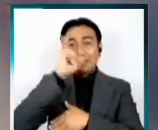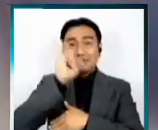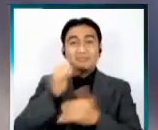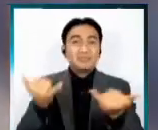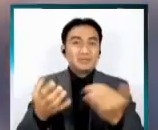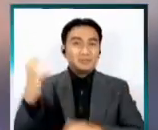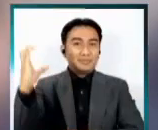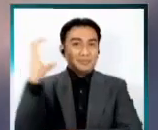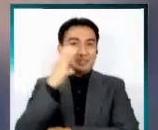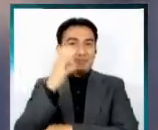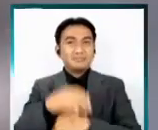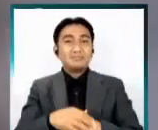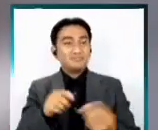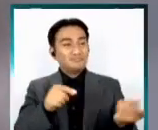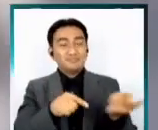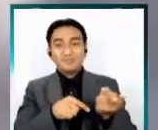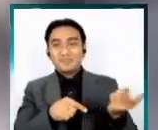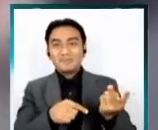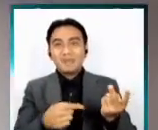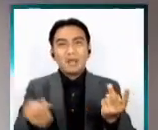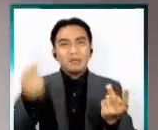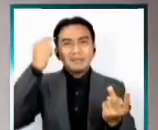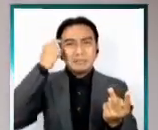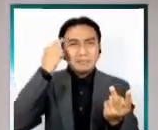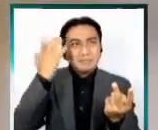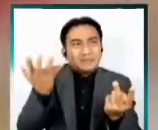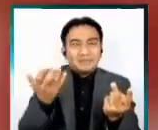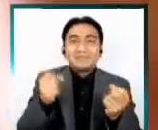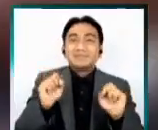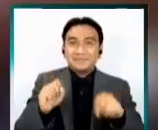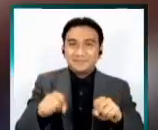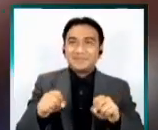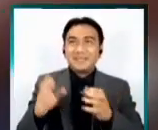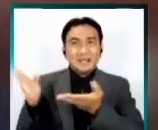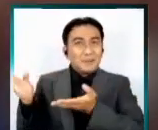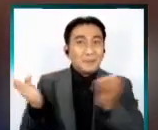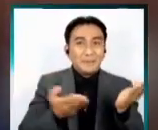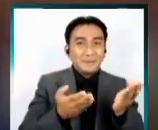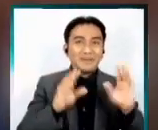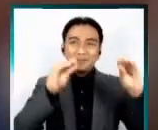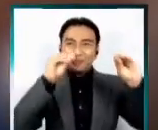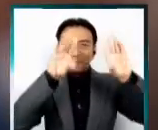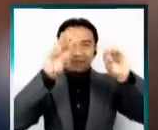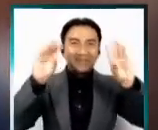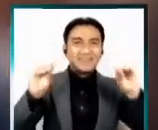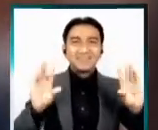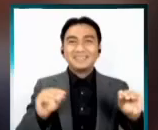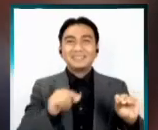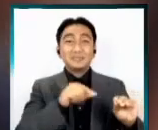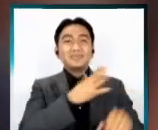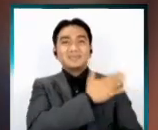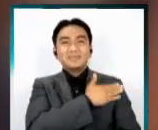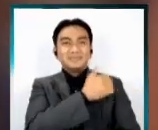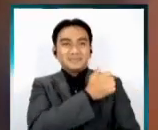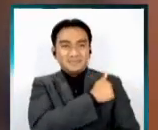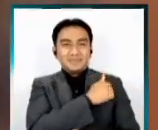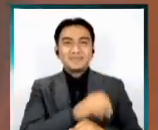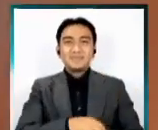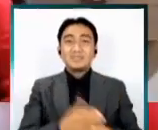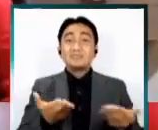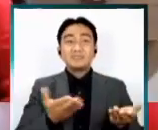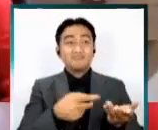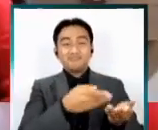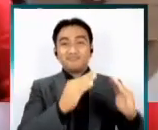Kaya naisip nila, bakit hindi na lang ang Paskong Pinoy ang dalhin sa Canada? Ang kanilang garahe naging pagawaan ng parol. Dito sa